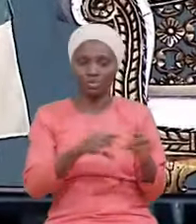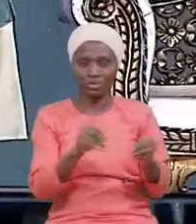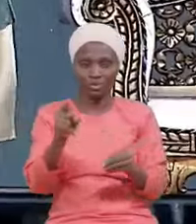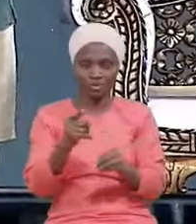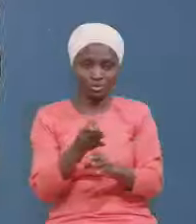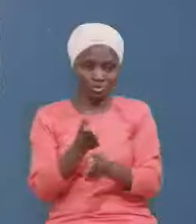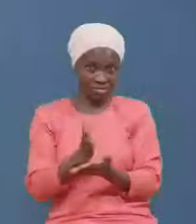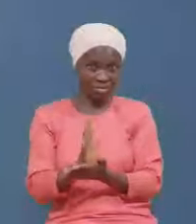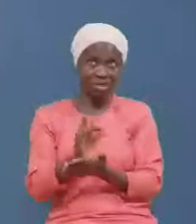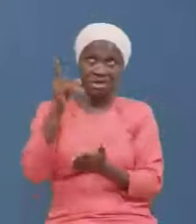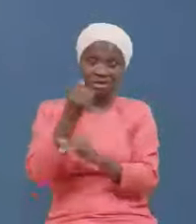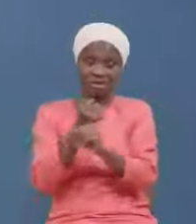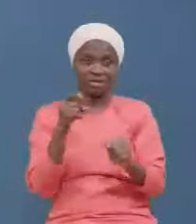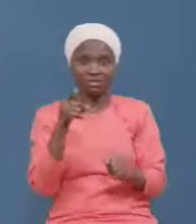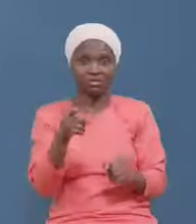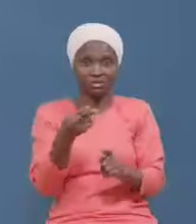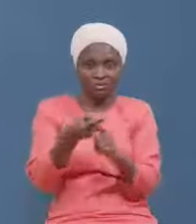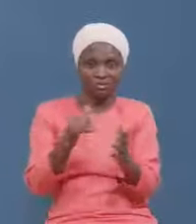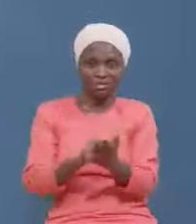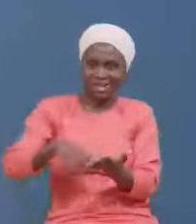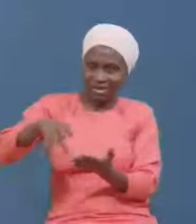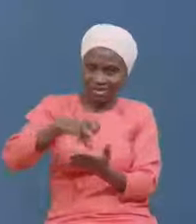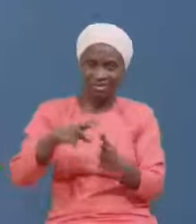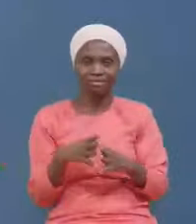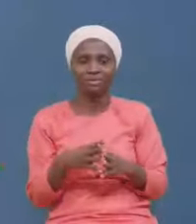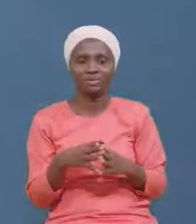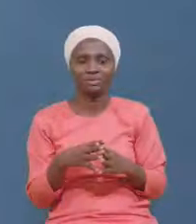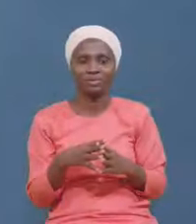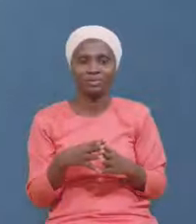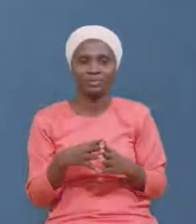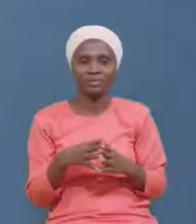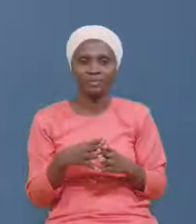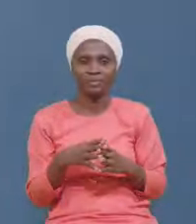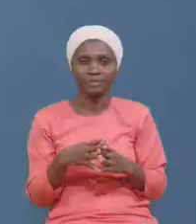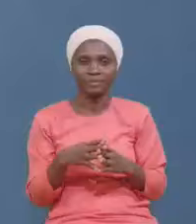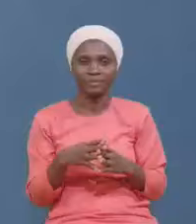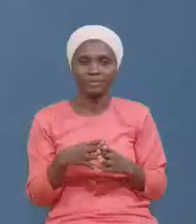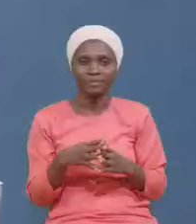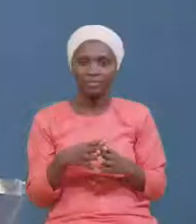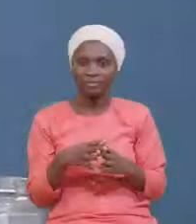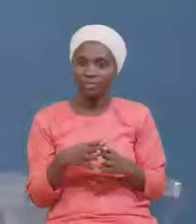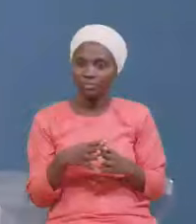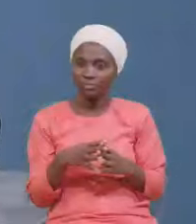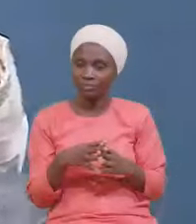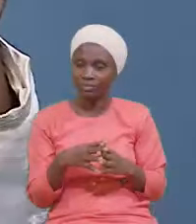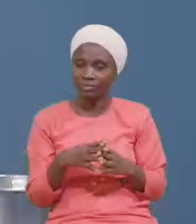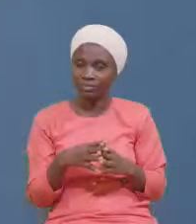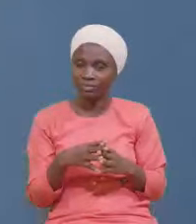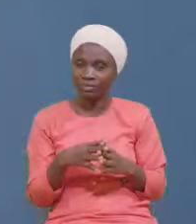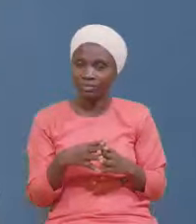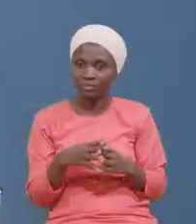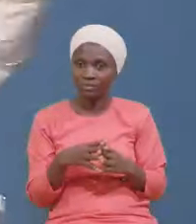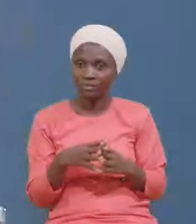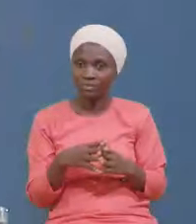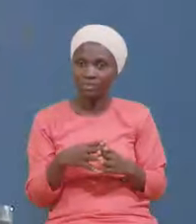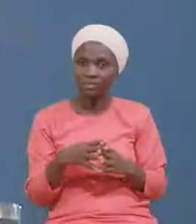he saves you from that confusion. మిమ్మల్ని సరైన క్రమములో అమర్చడానికి వచ్చేవాడు ఆ గందరగోళం నుంచి మిమ్మల్ని రక్షిస్తాడు.